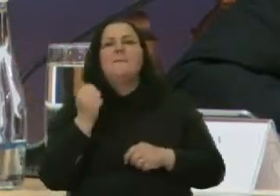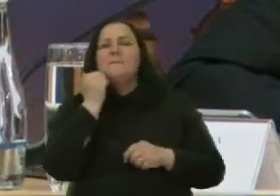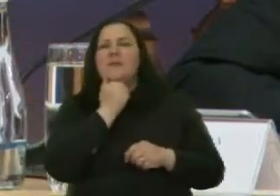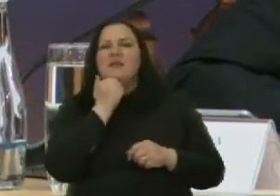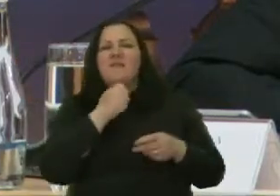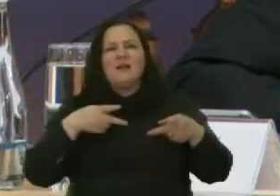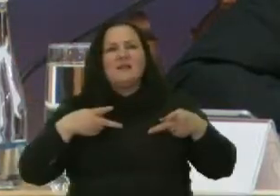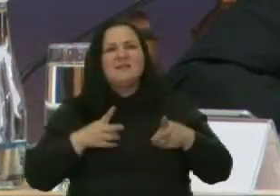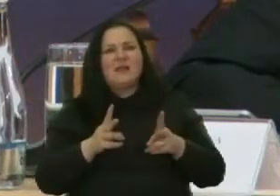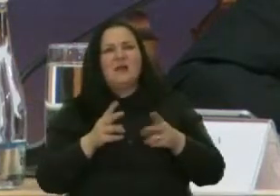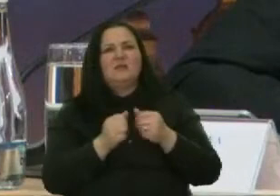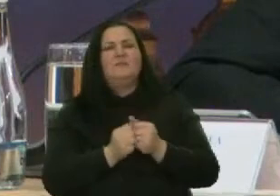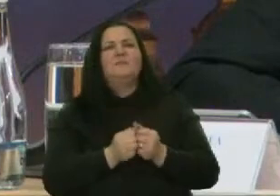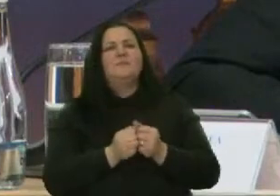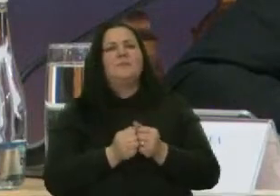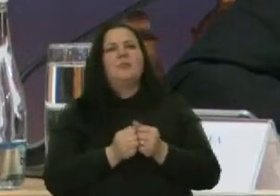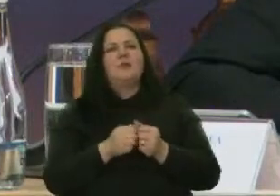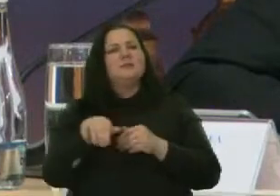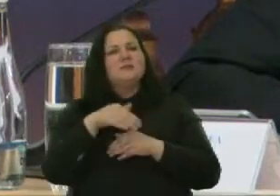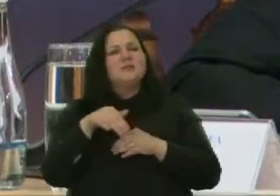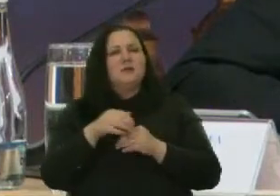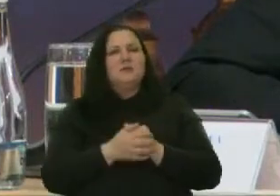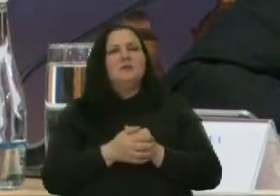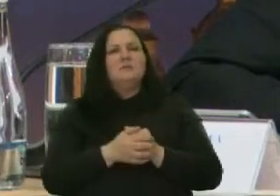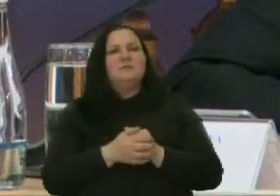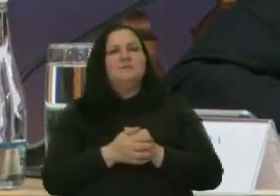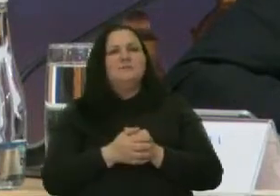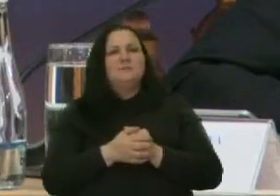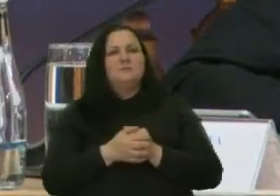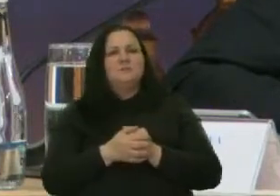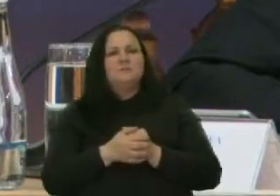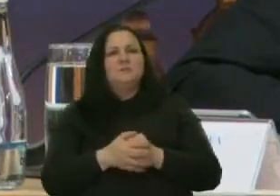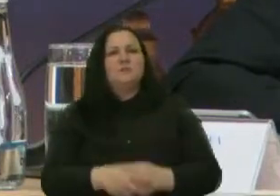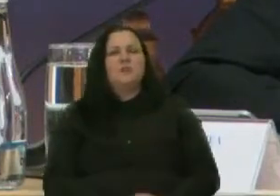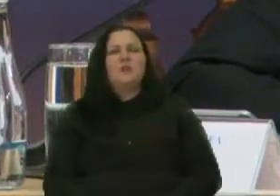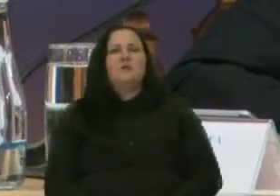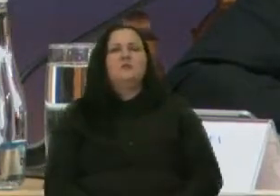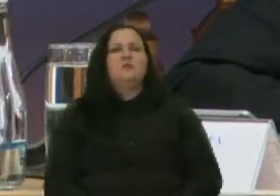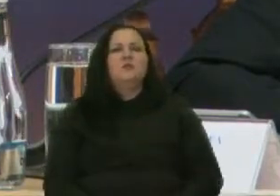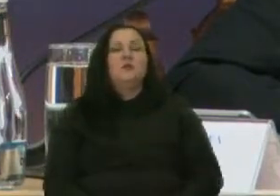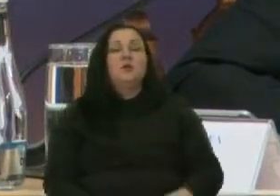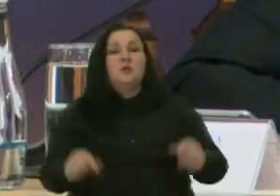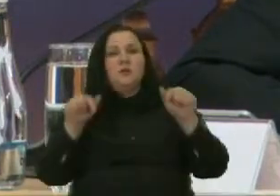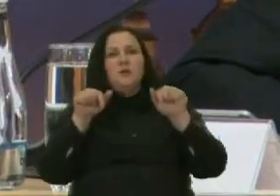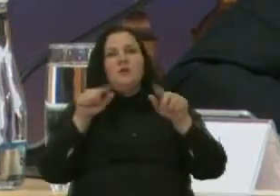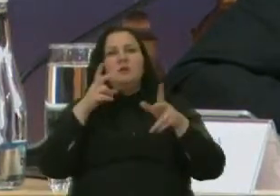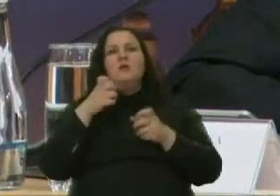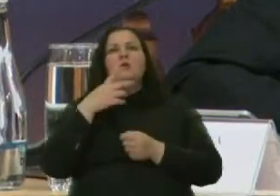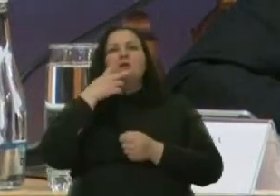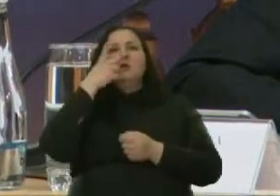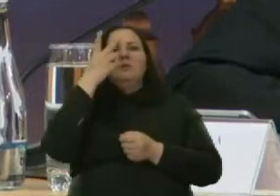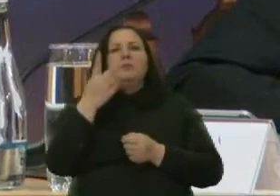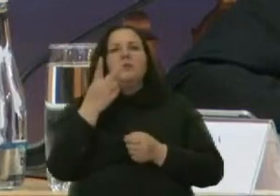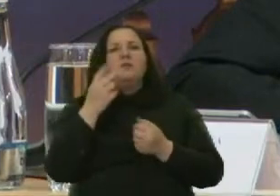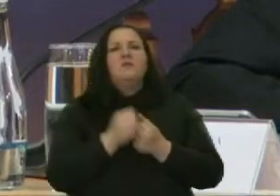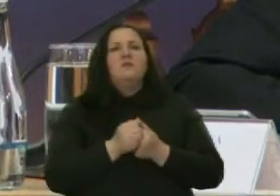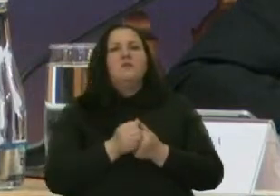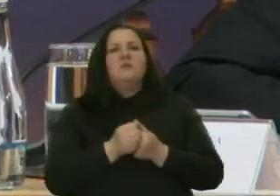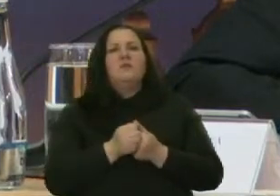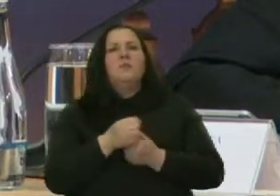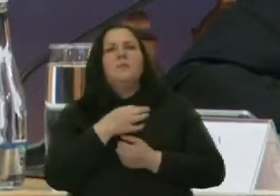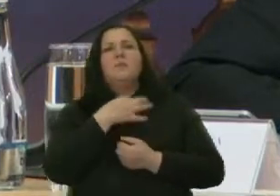noi le vom aduce în consecință și le vom prelua acuma în privința